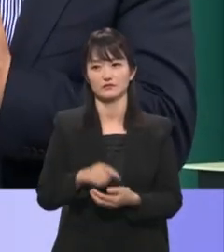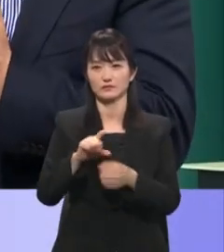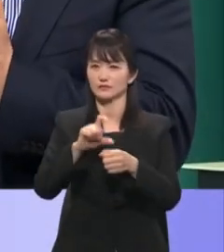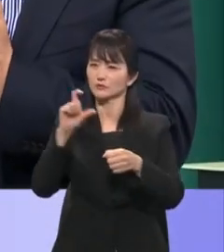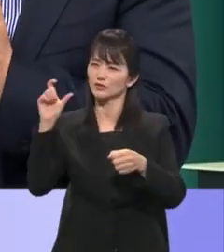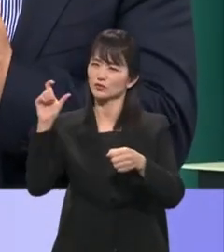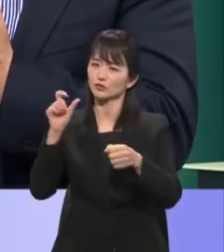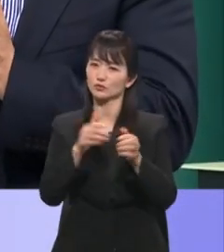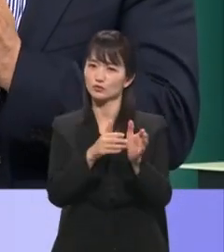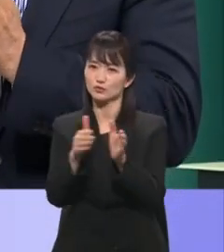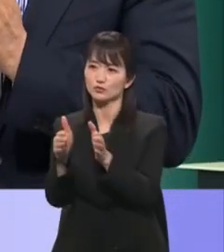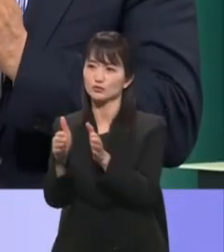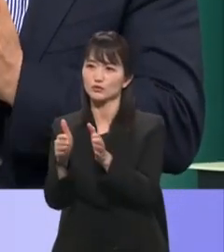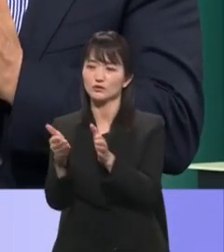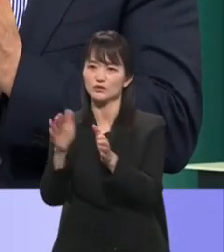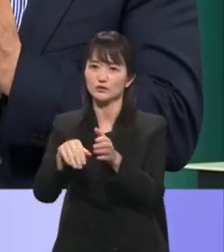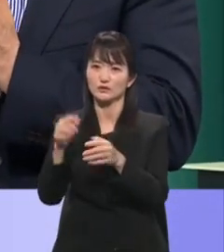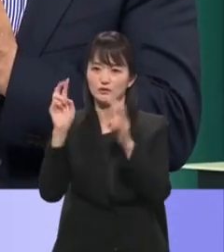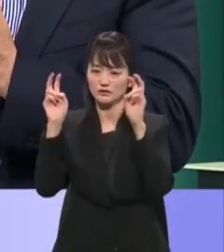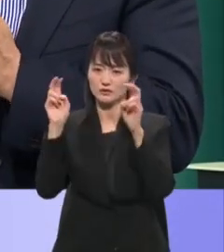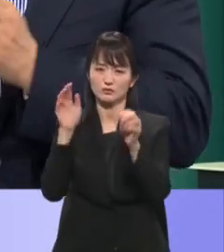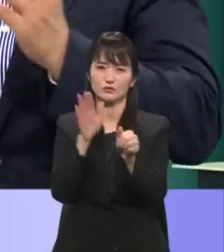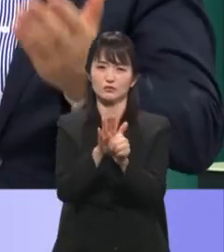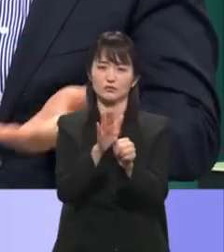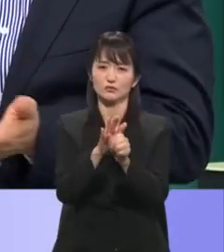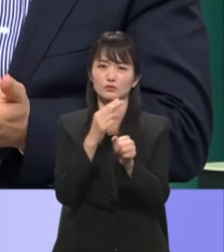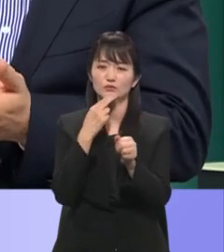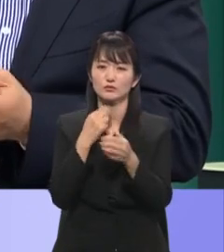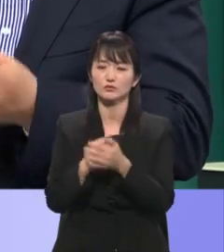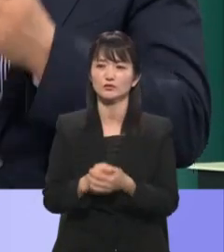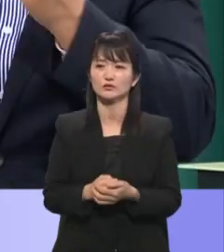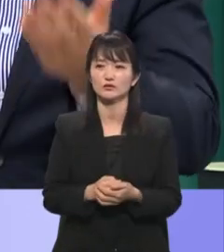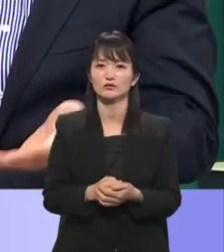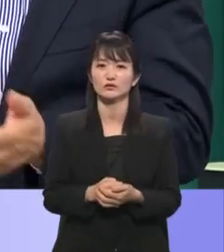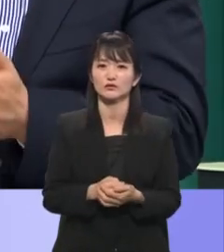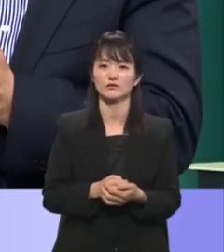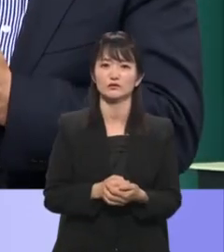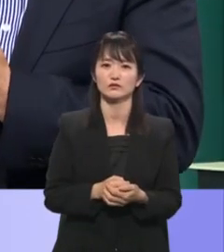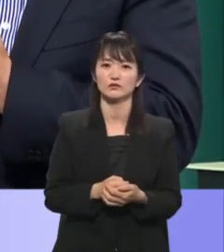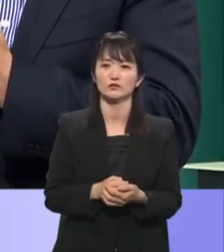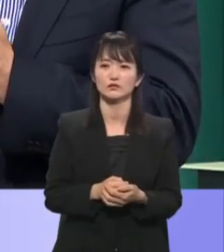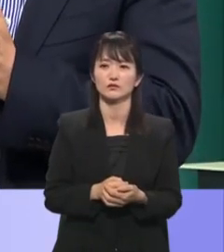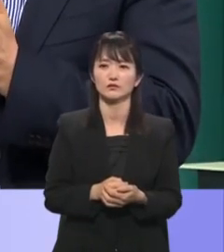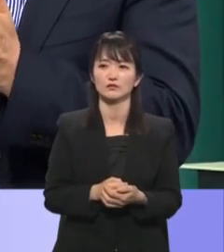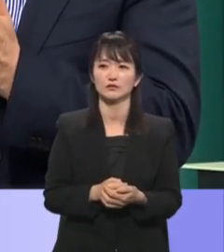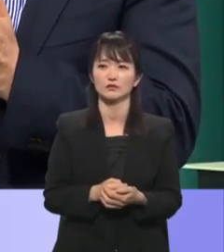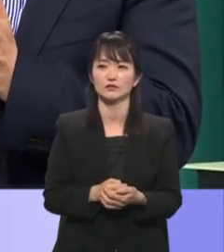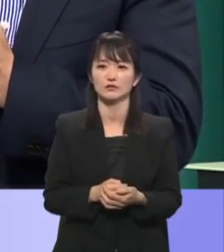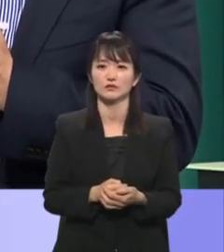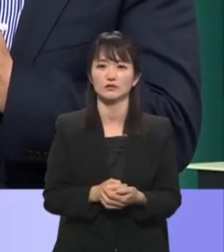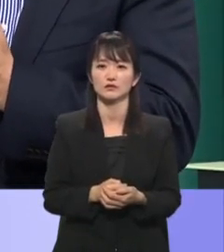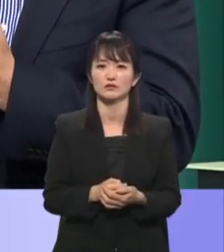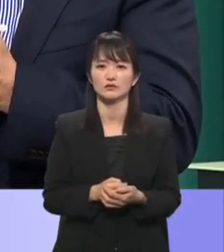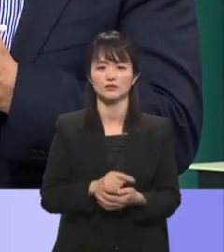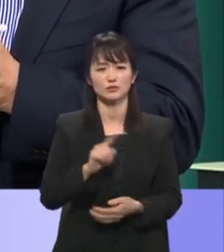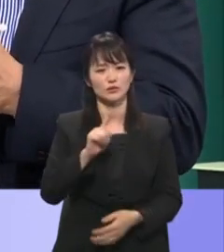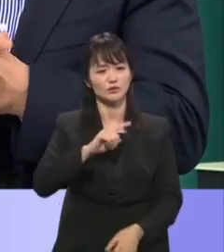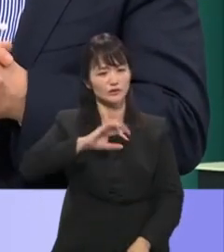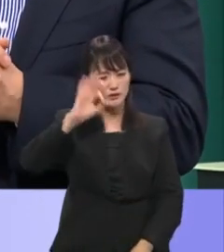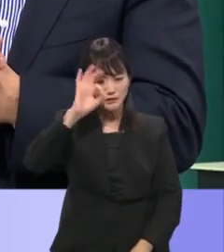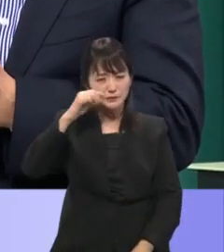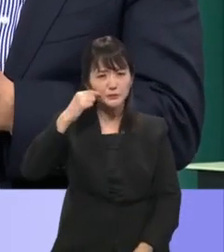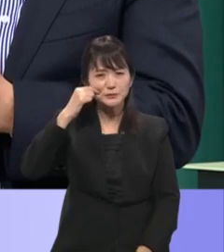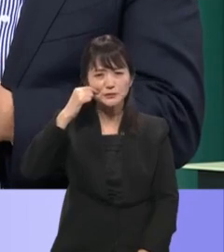하려고 그랬는데 제가 예. 기업 후원을 못 받았어요. 그러니까 국악이기도 하고 뭐 하여튼 못 구했어요. 왜 후원을